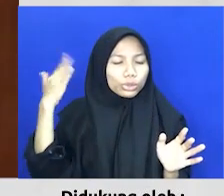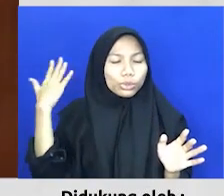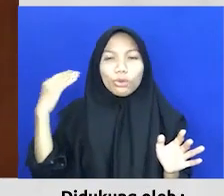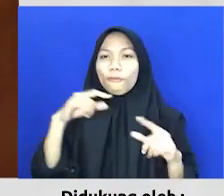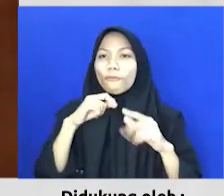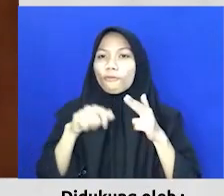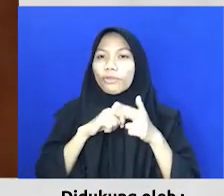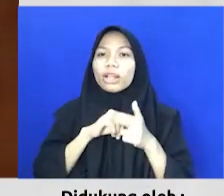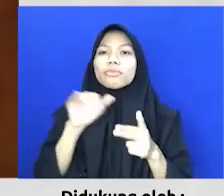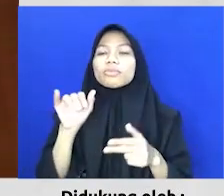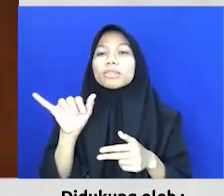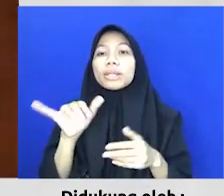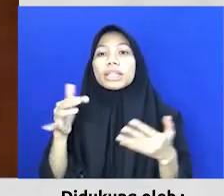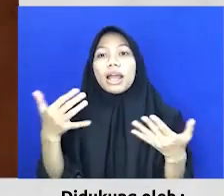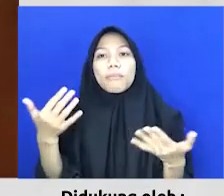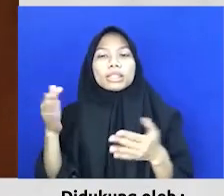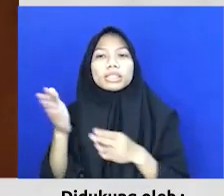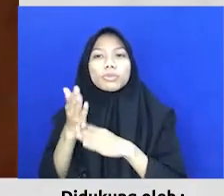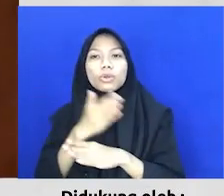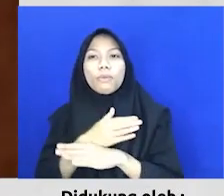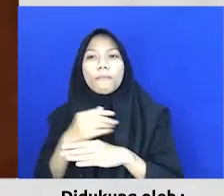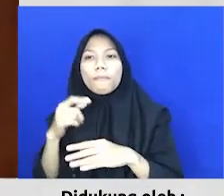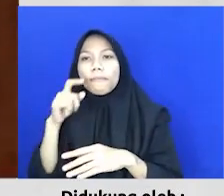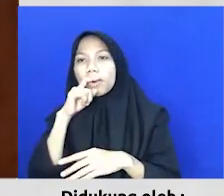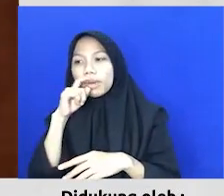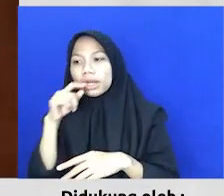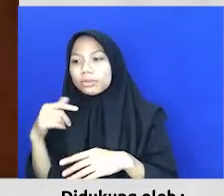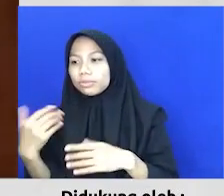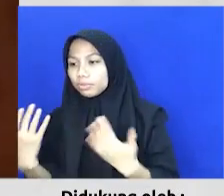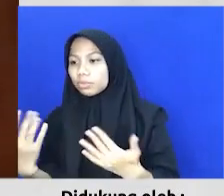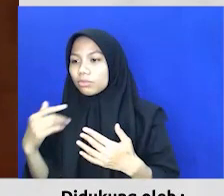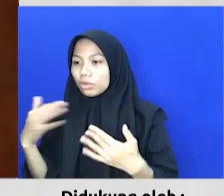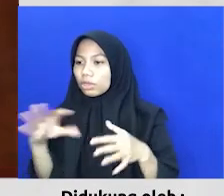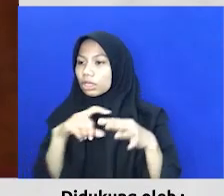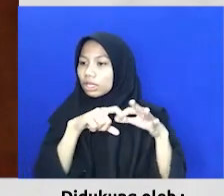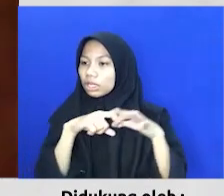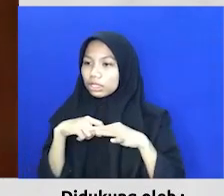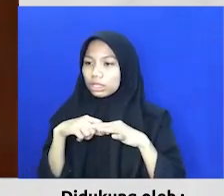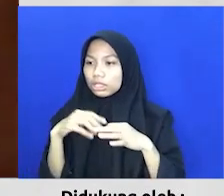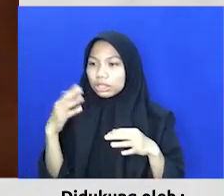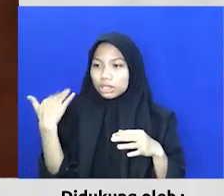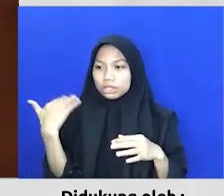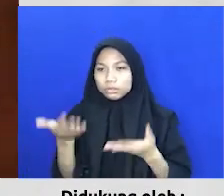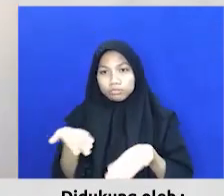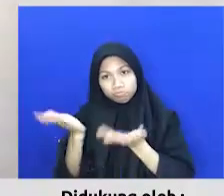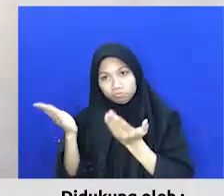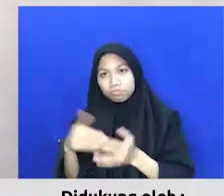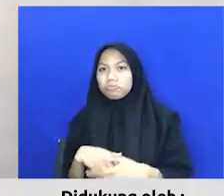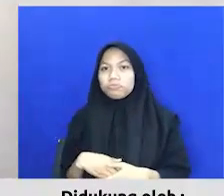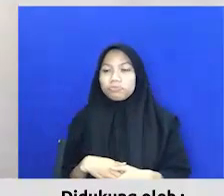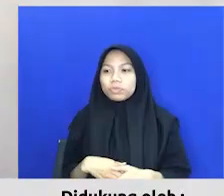dirasakan semua. Di krisis kan begitu, juga di semua begitu ya. Ada sebetulnya masyarakat itu merasakan